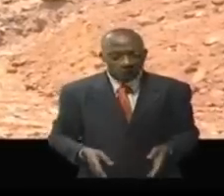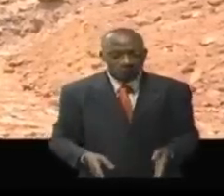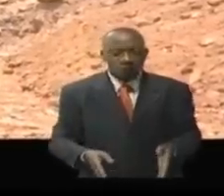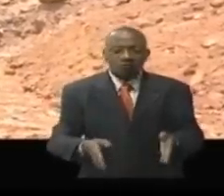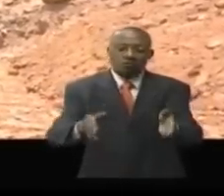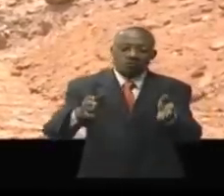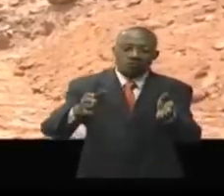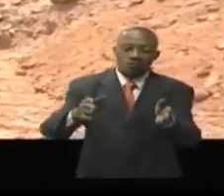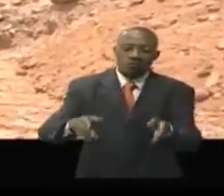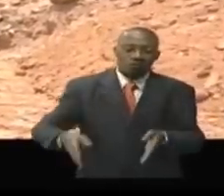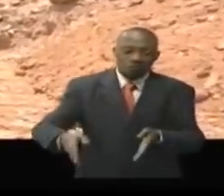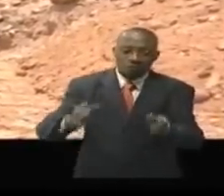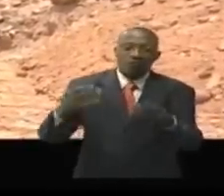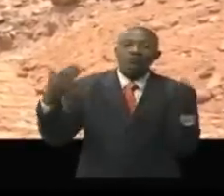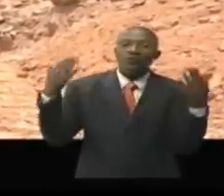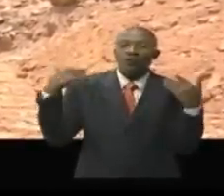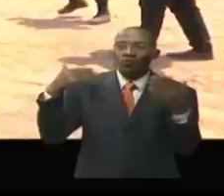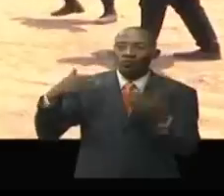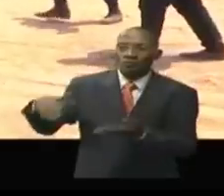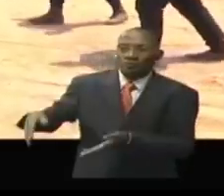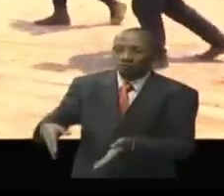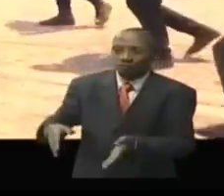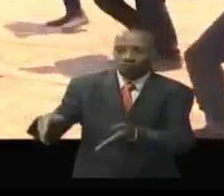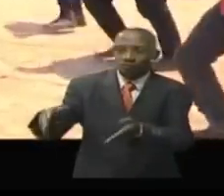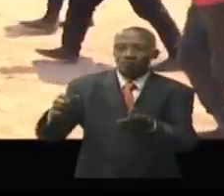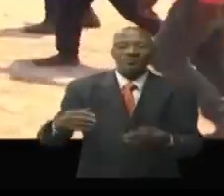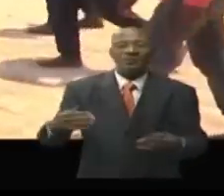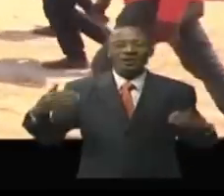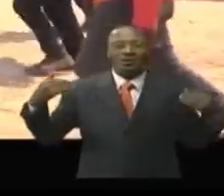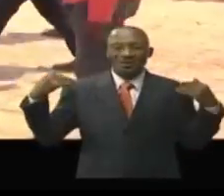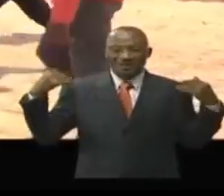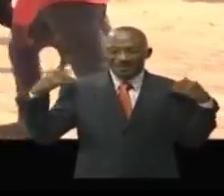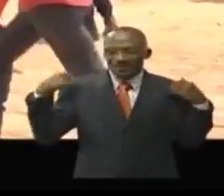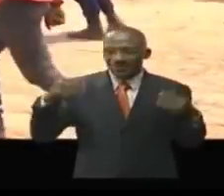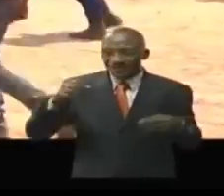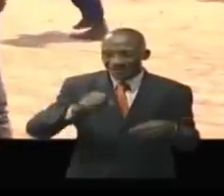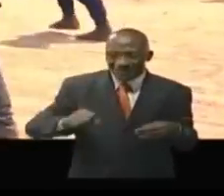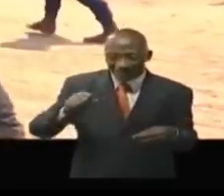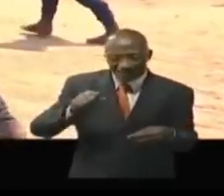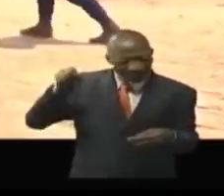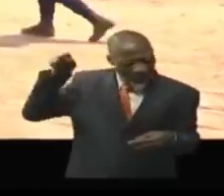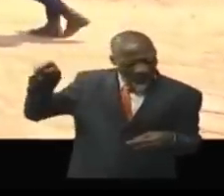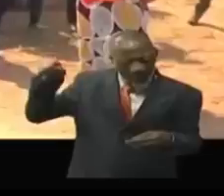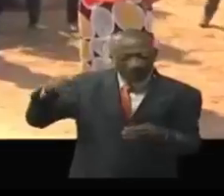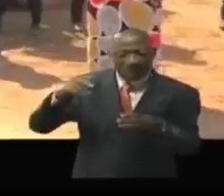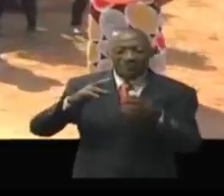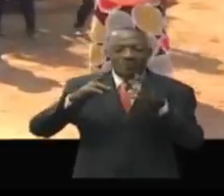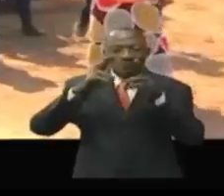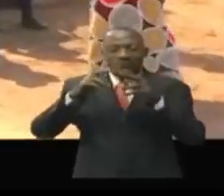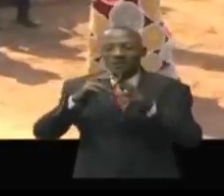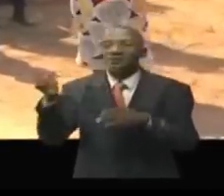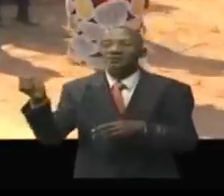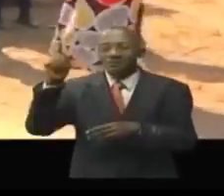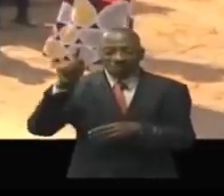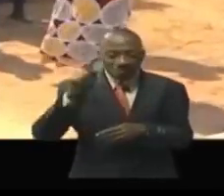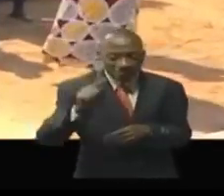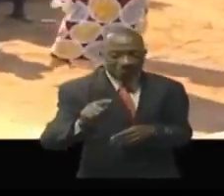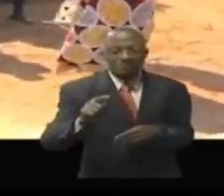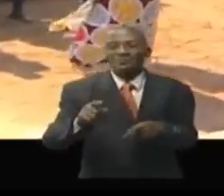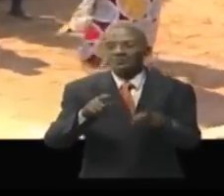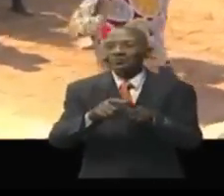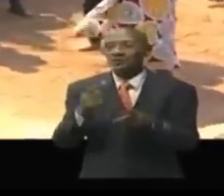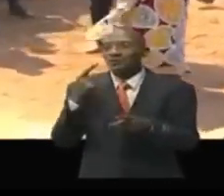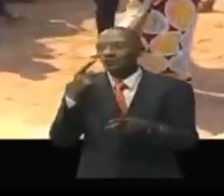collecteur. Infatigable, le chef de secteur de Lwilu, qui tient à l'essor de sa contrée, est allé visiter les écoles en